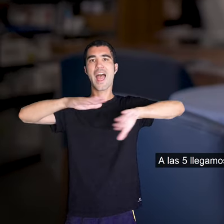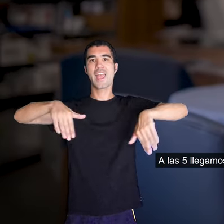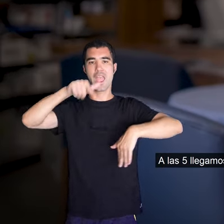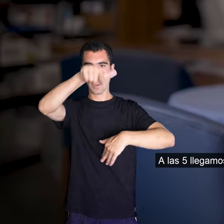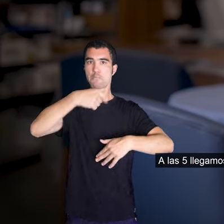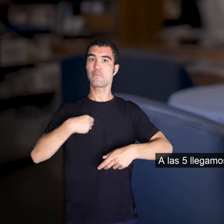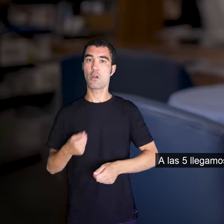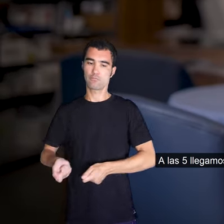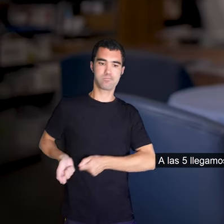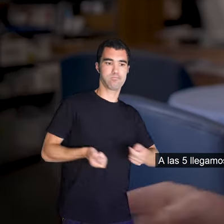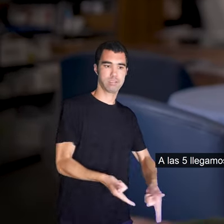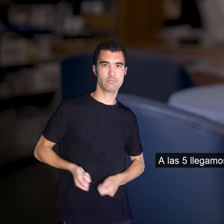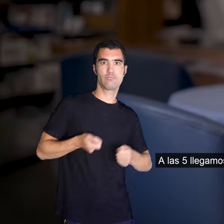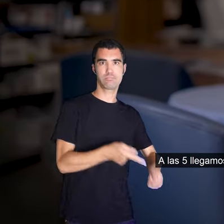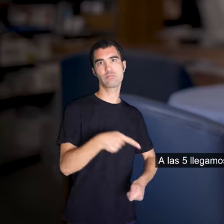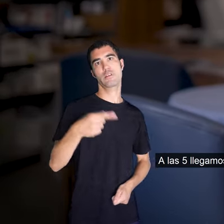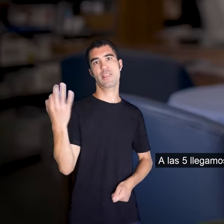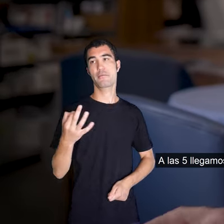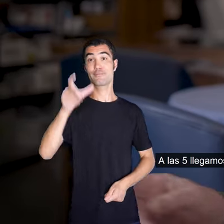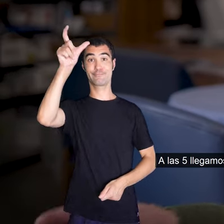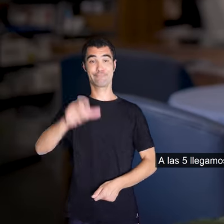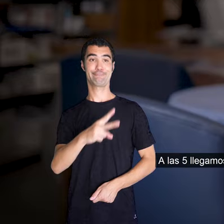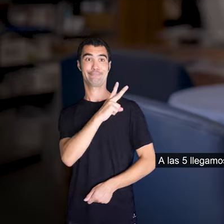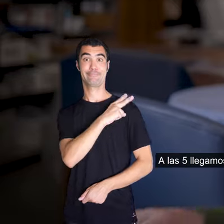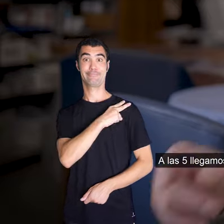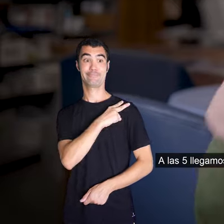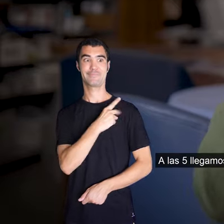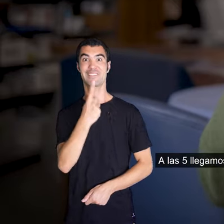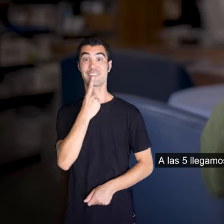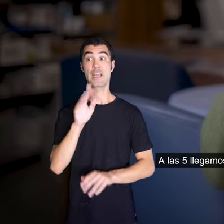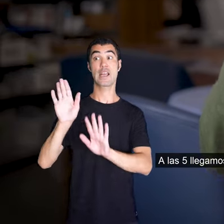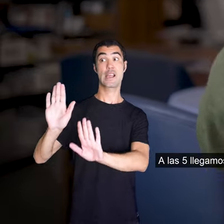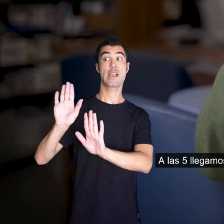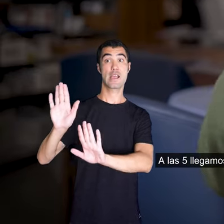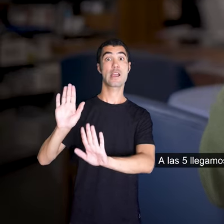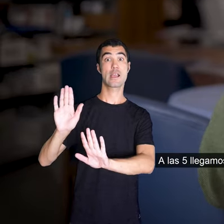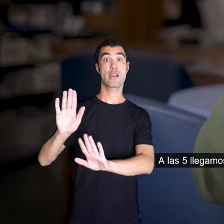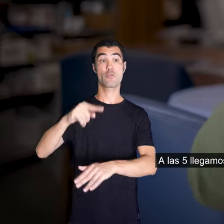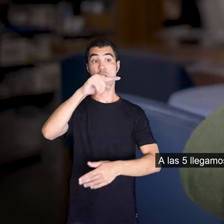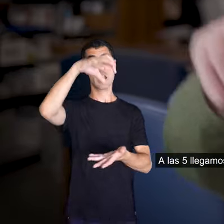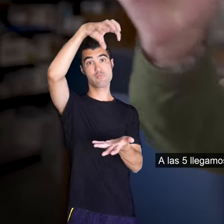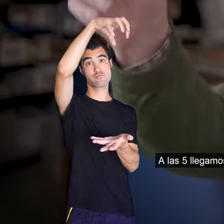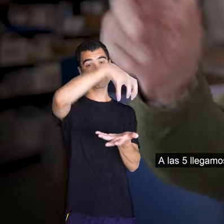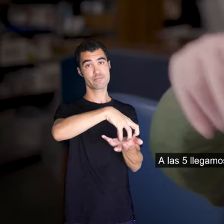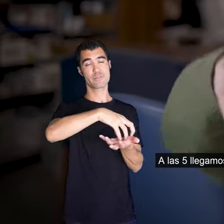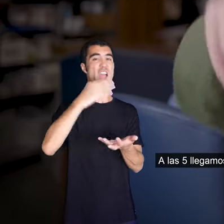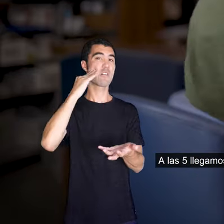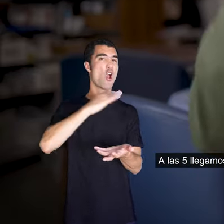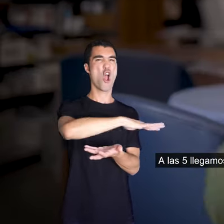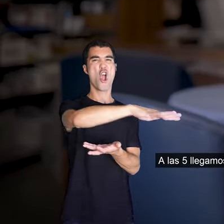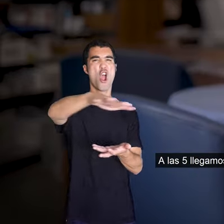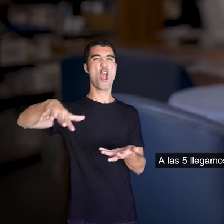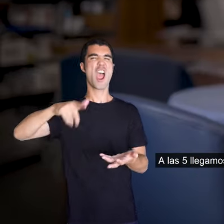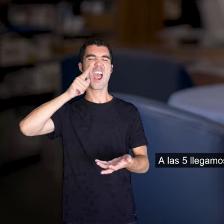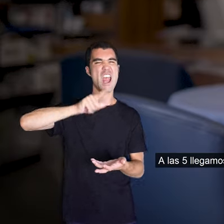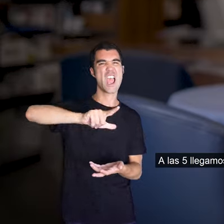descarregar. I l'encarregat diu, esperau-me aquí, hi havia una finca, una casota grossa,